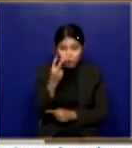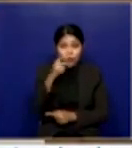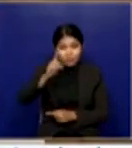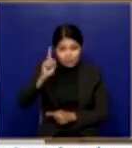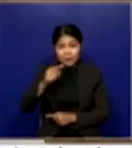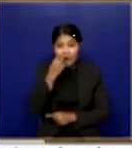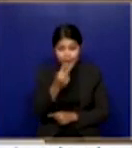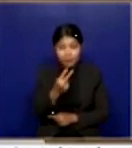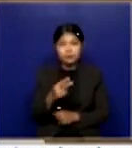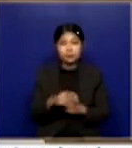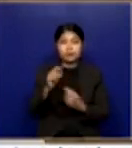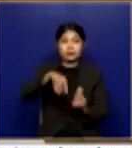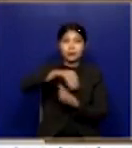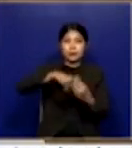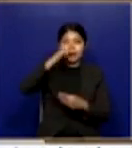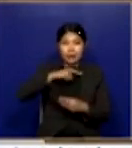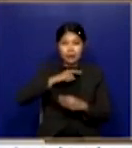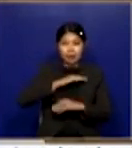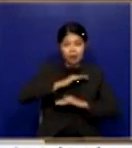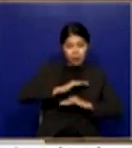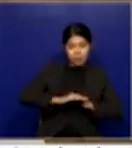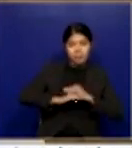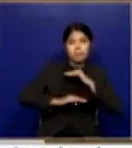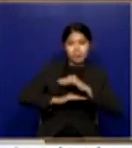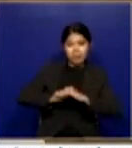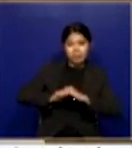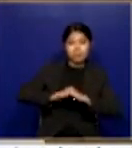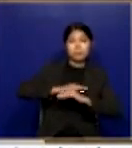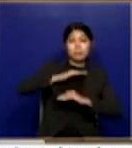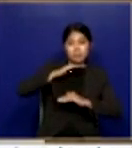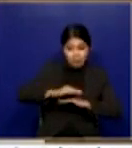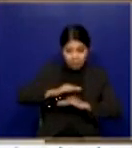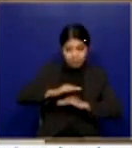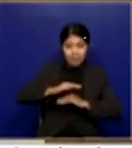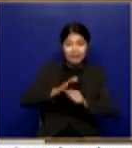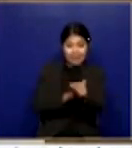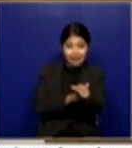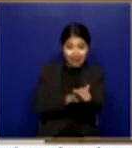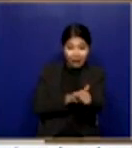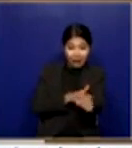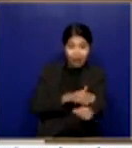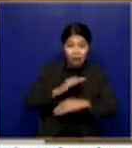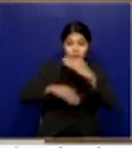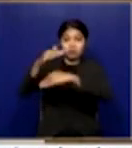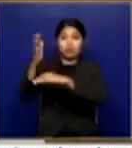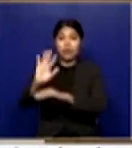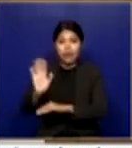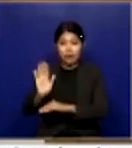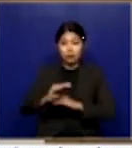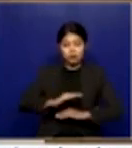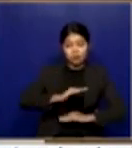ถ้าเป็นว่าเซไทยเริ่มก้าวเดินขึ้นอย่างช้าช้าช้าๆนะครับมันเร็วไม่ได้อยู่แล้ว